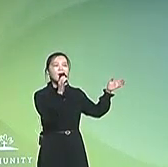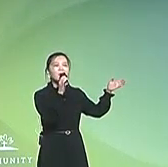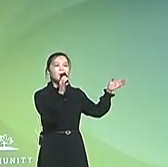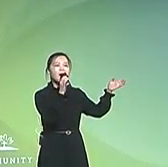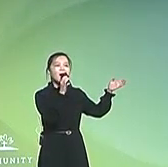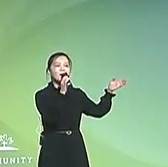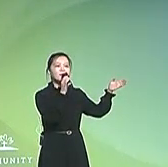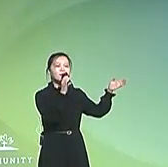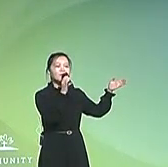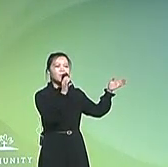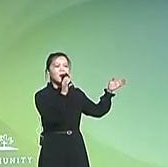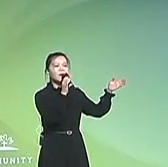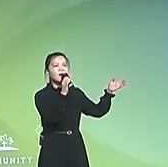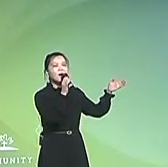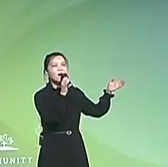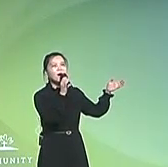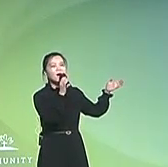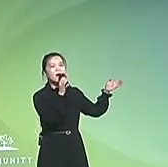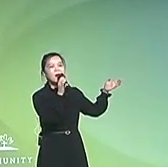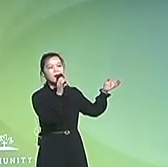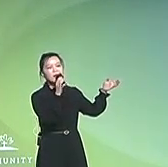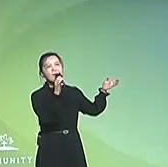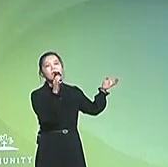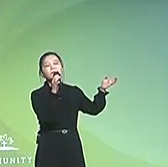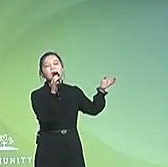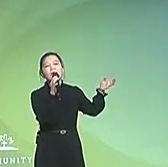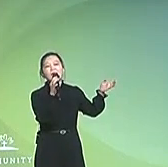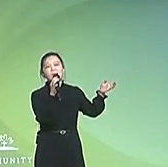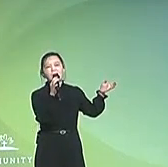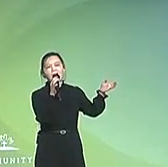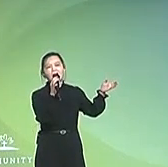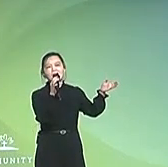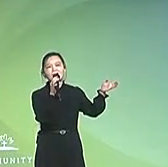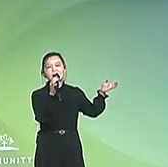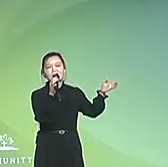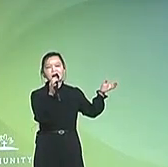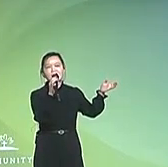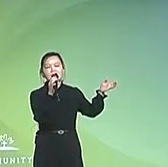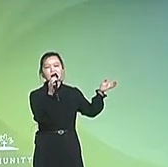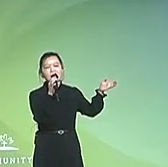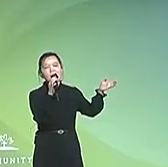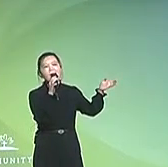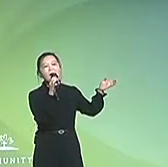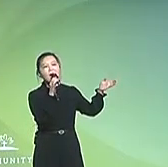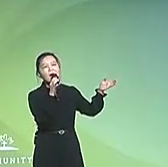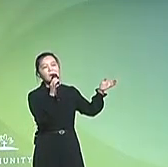아버지의 마음 알아 내 모든 뜻